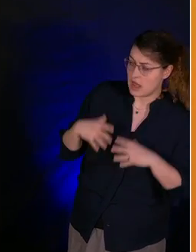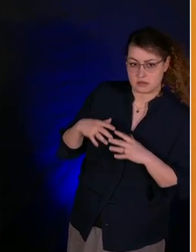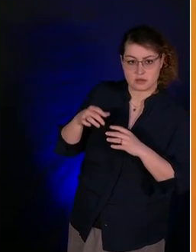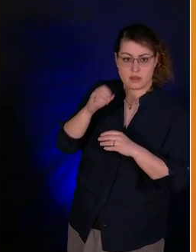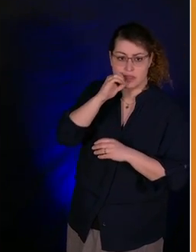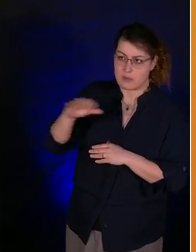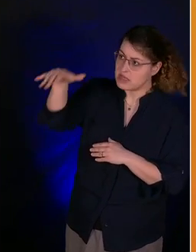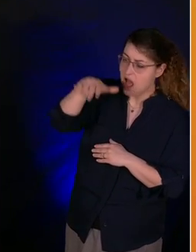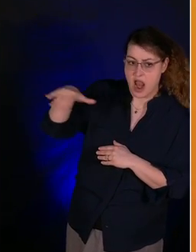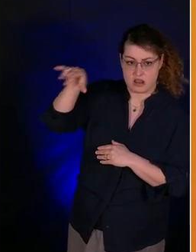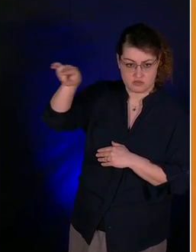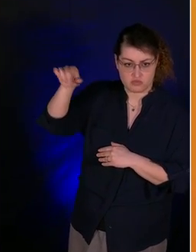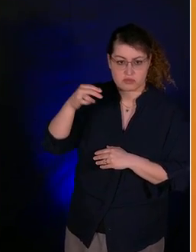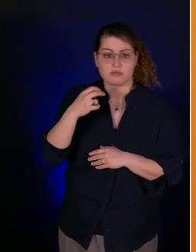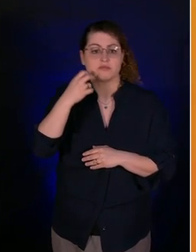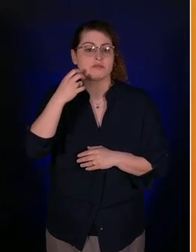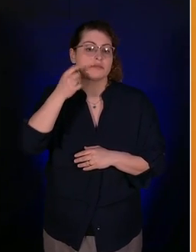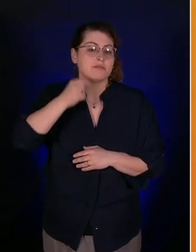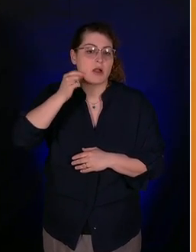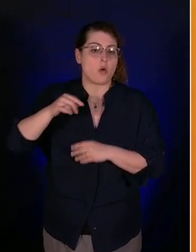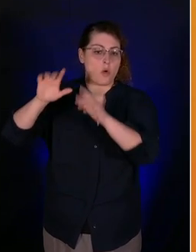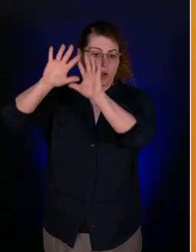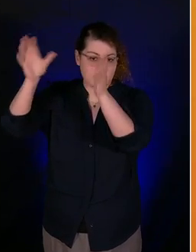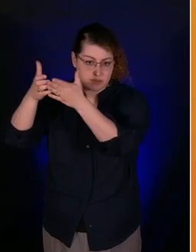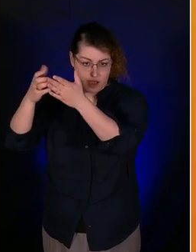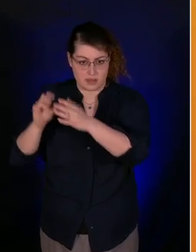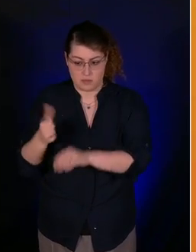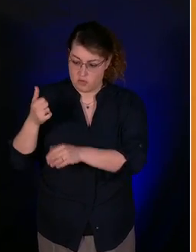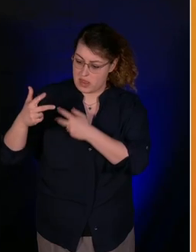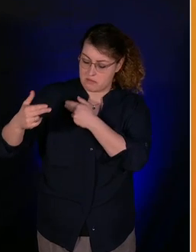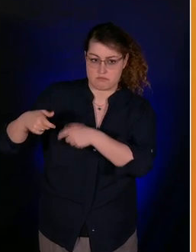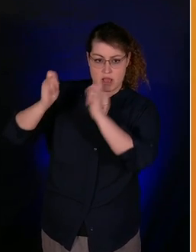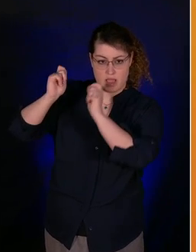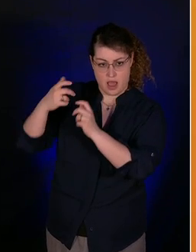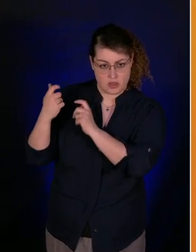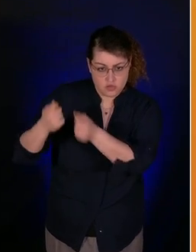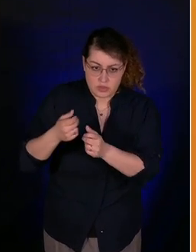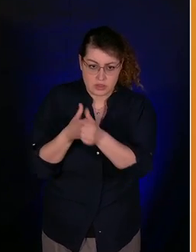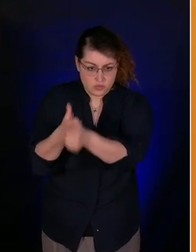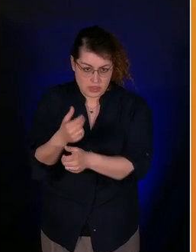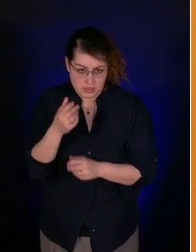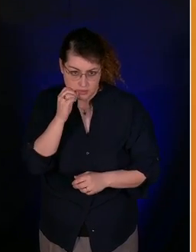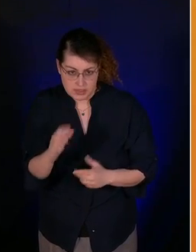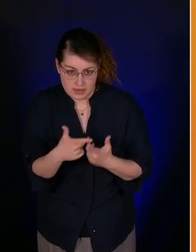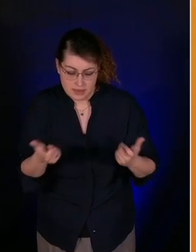au service duquel Macron et ses valets se sont mis depuis le début de son premier mandat. Comme l'ont fait d'autres camarades, je